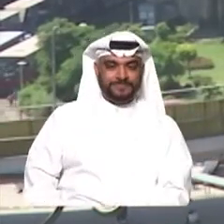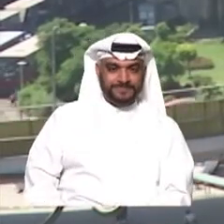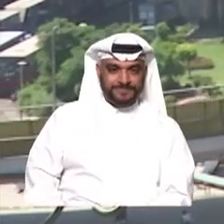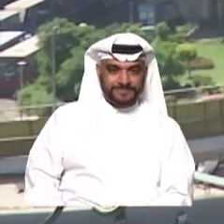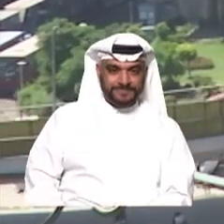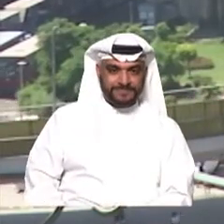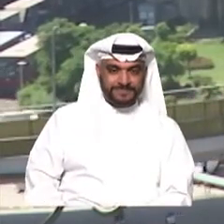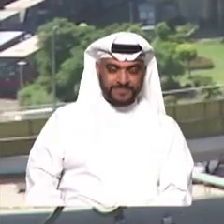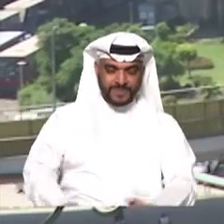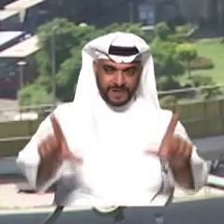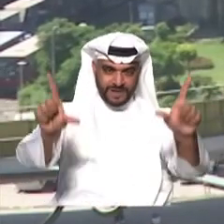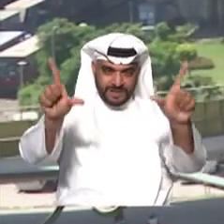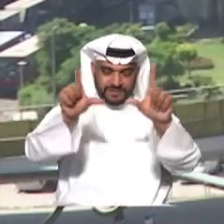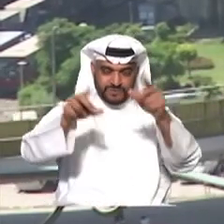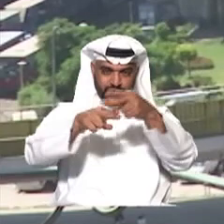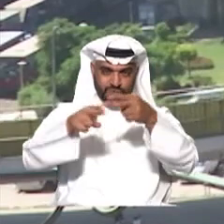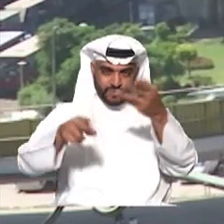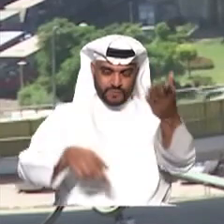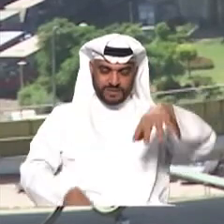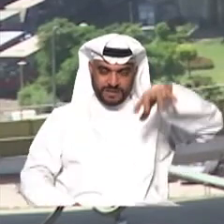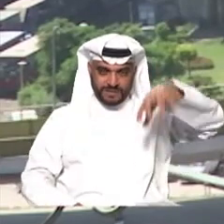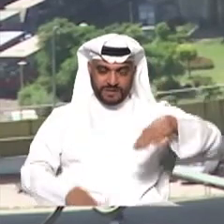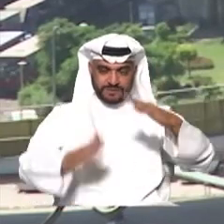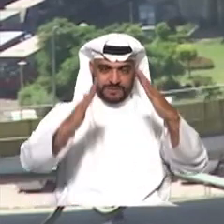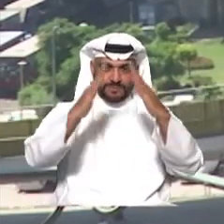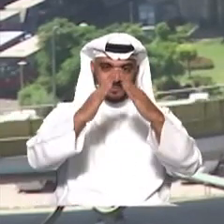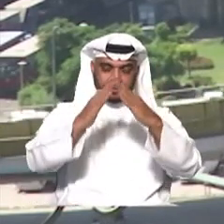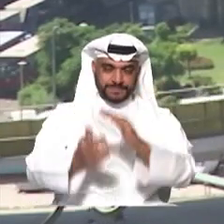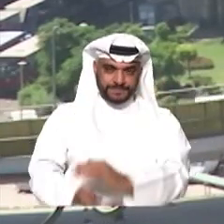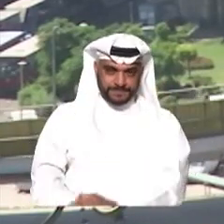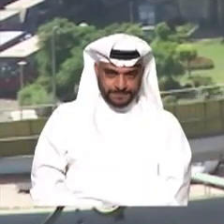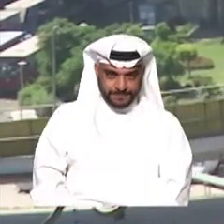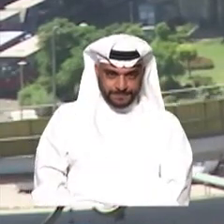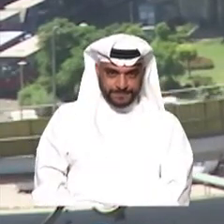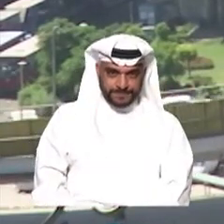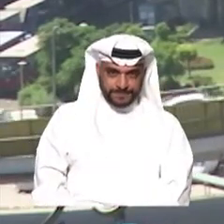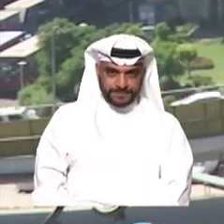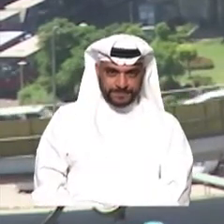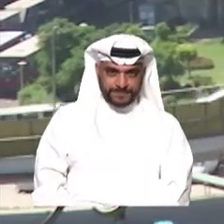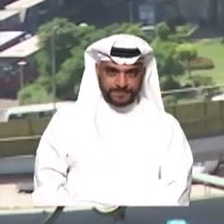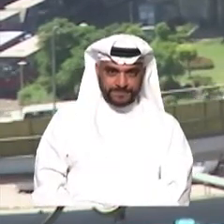كله. من القاهرة أمل مسعد، تلفزيون دولة الكويت.